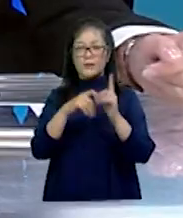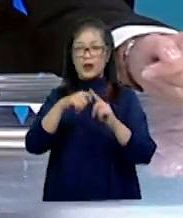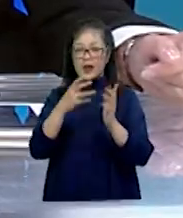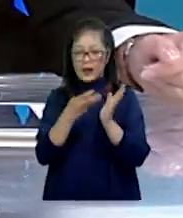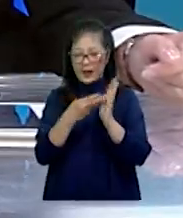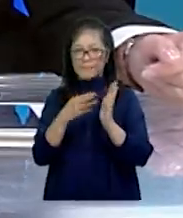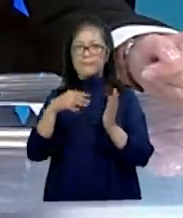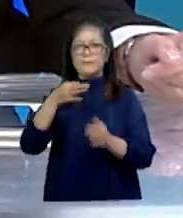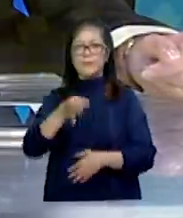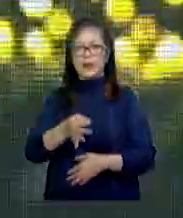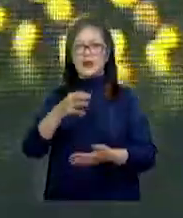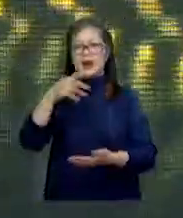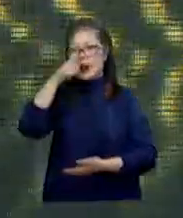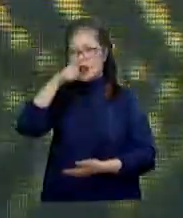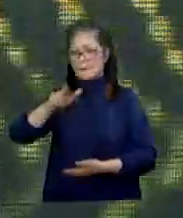Lampung.